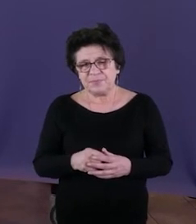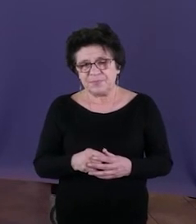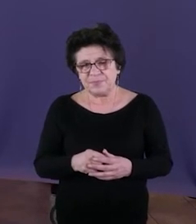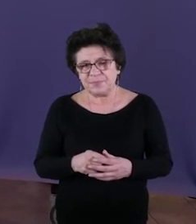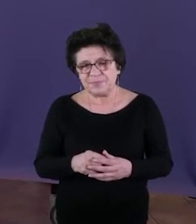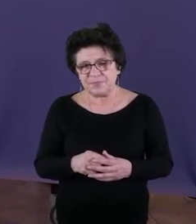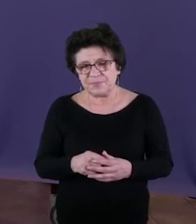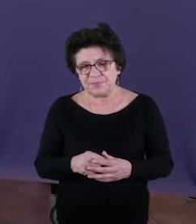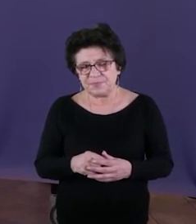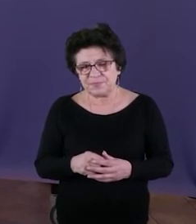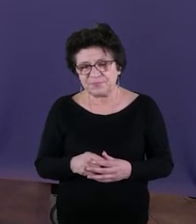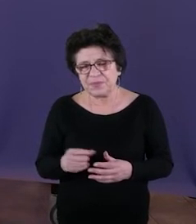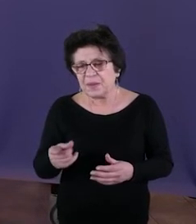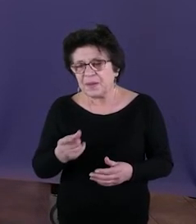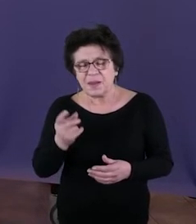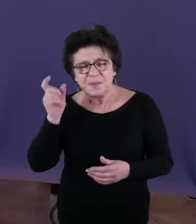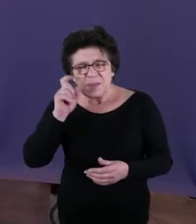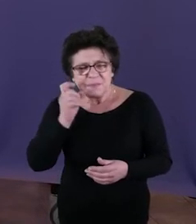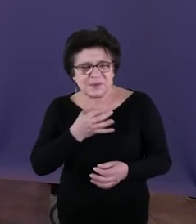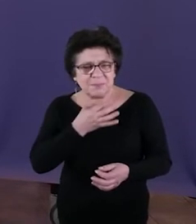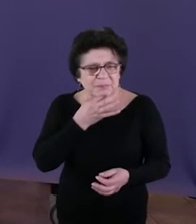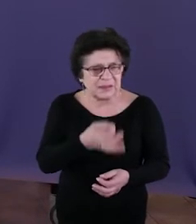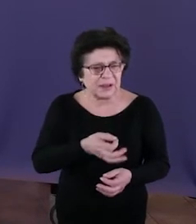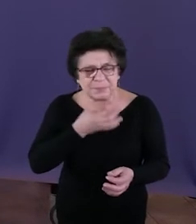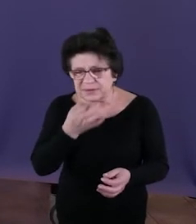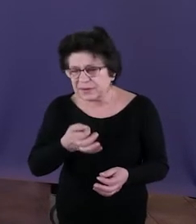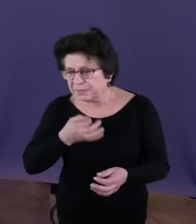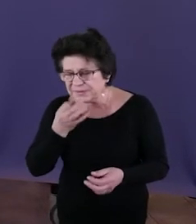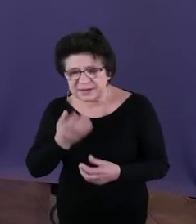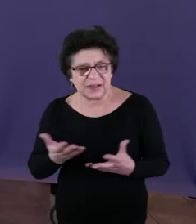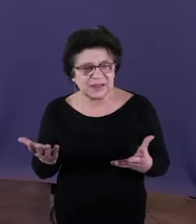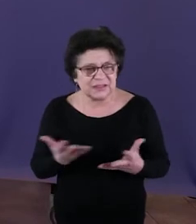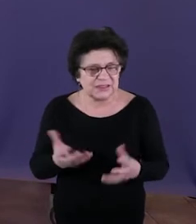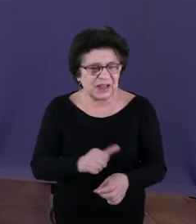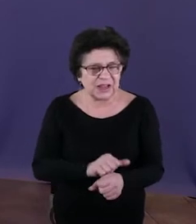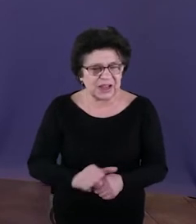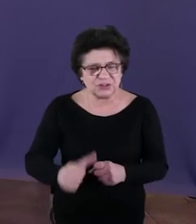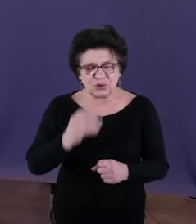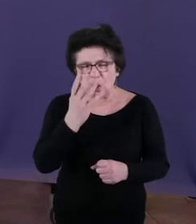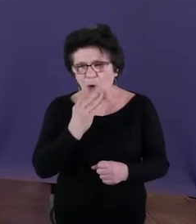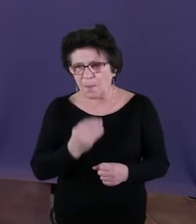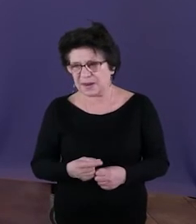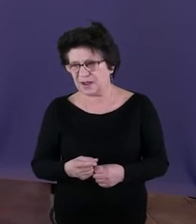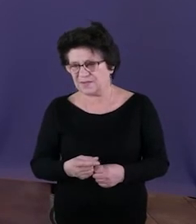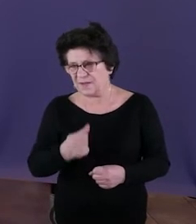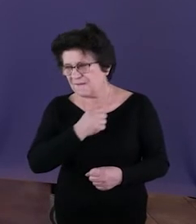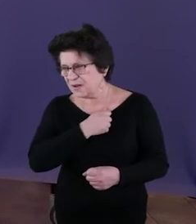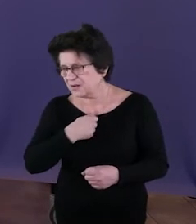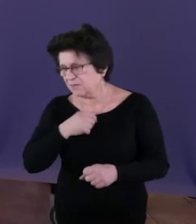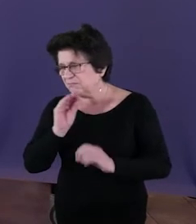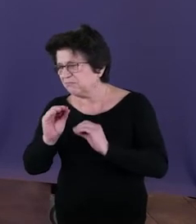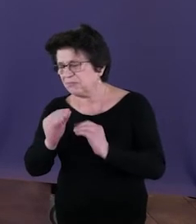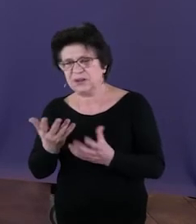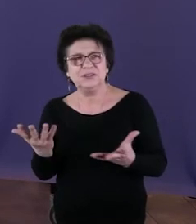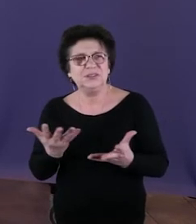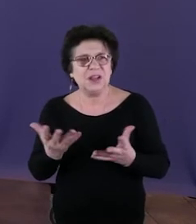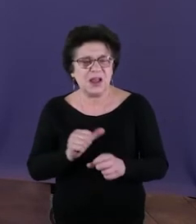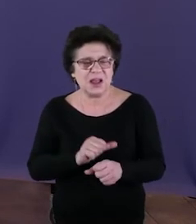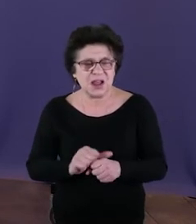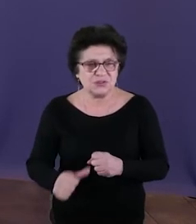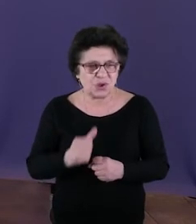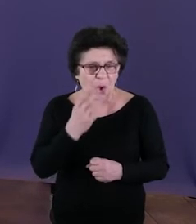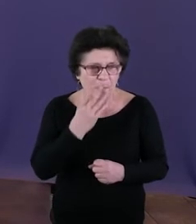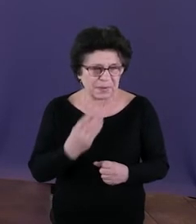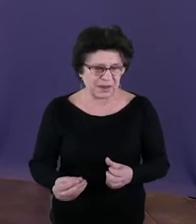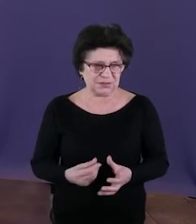ludzi zabierają na przesłuchania zarówno w Warszawie i i w Lublinie do czasu kiedy nie pokazała się